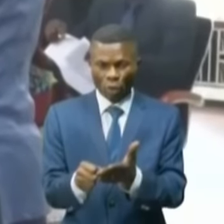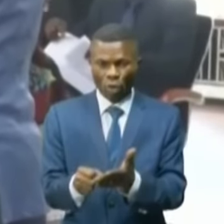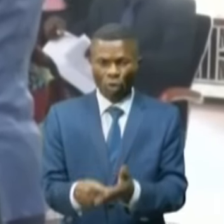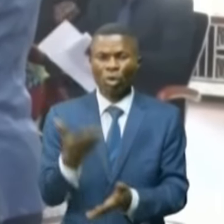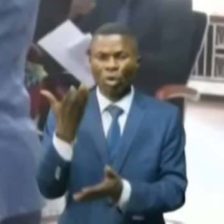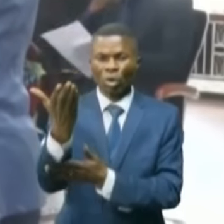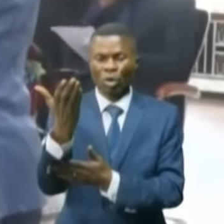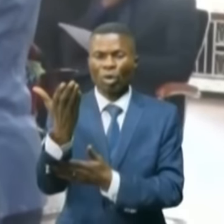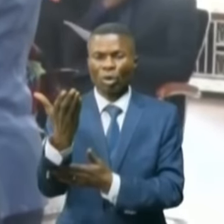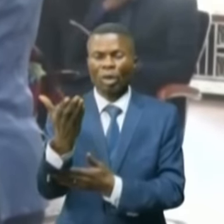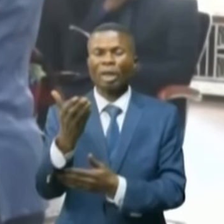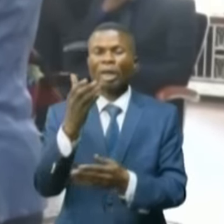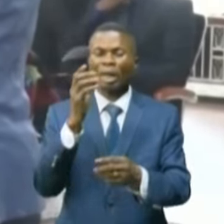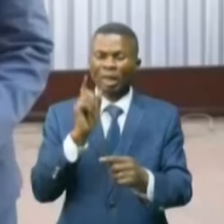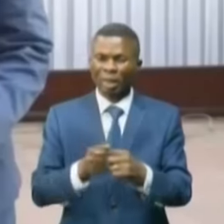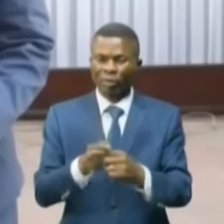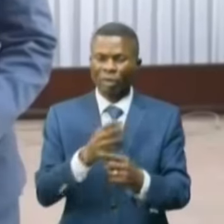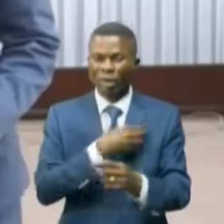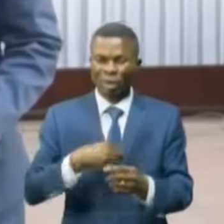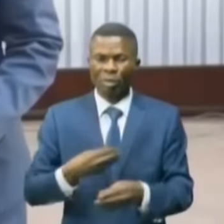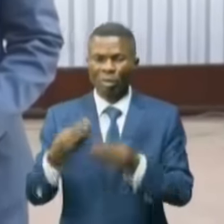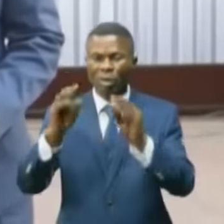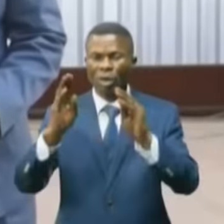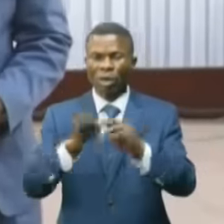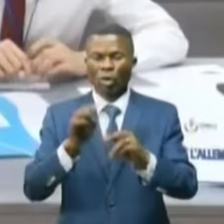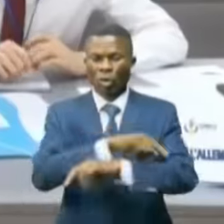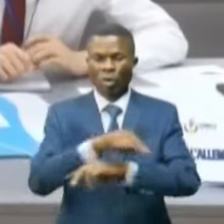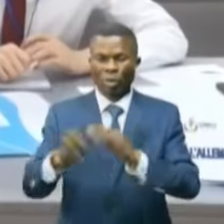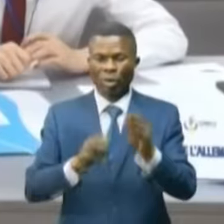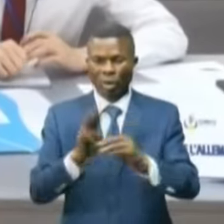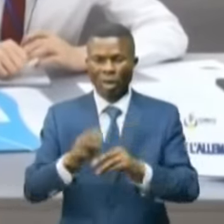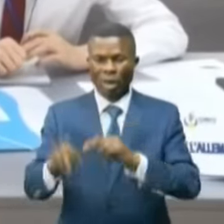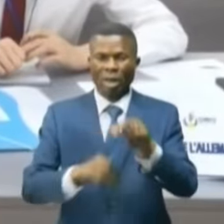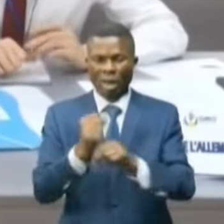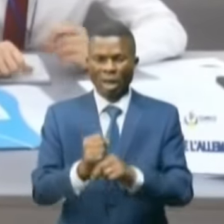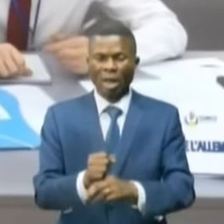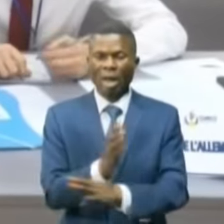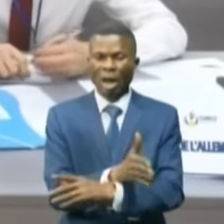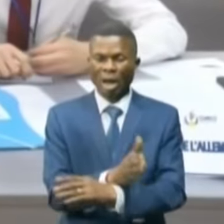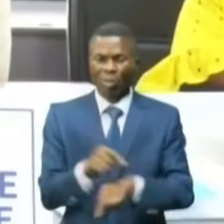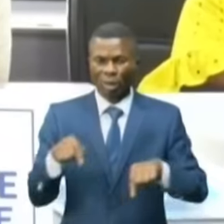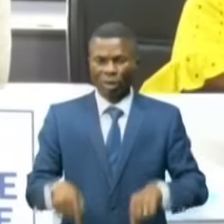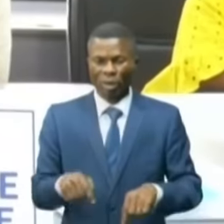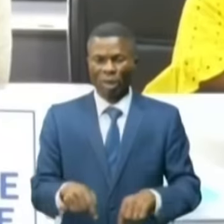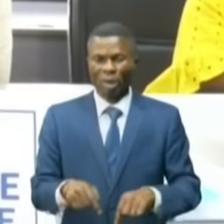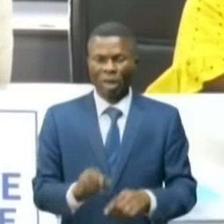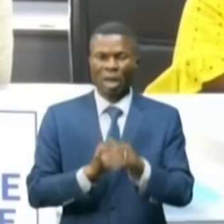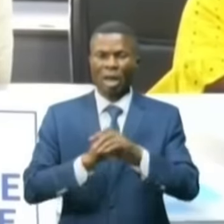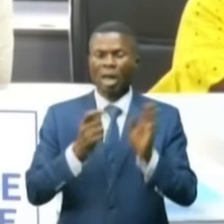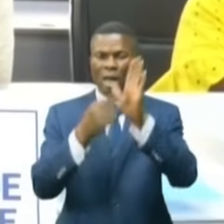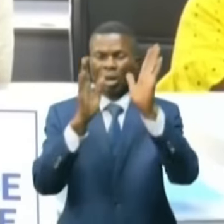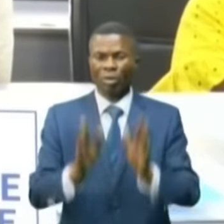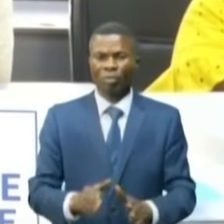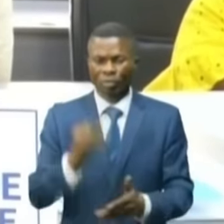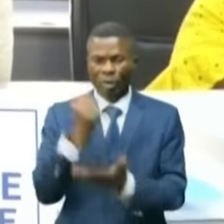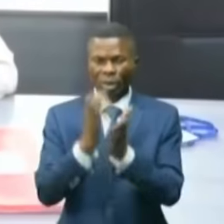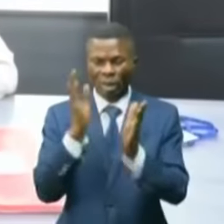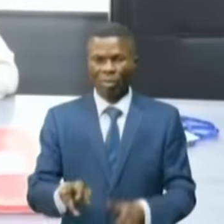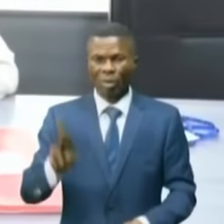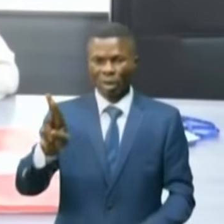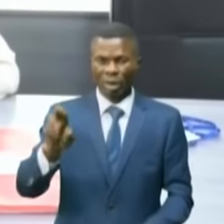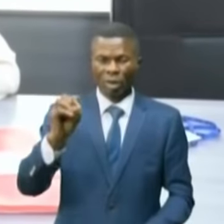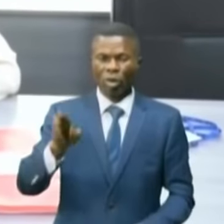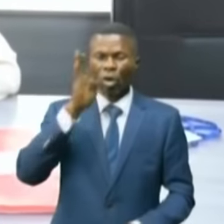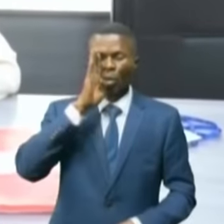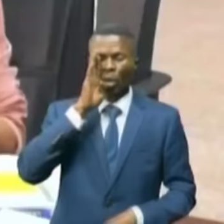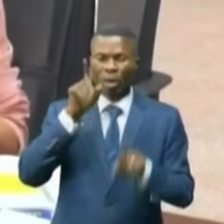femme était remise au bureau de l'Assemblée nationale devant l'ambassadeur d'Allemagne en RDC, les délégués de l'ambassade de Norvège, de